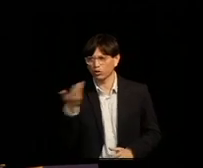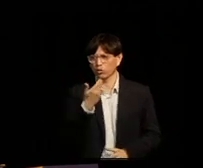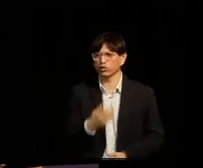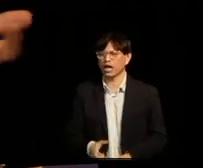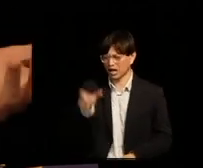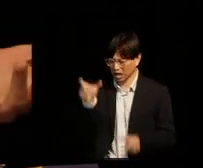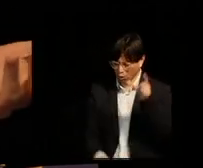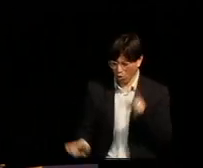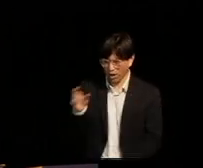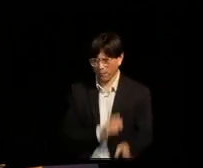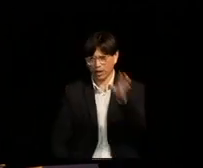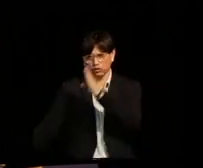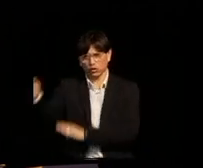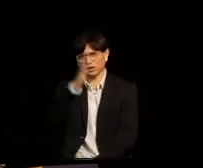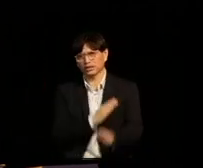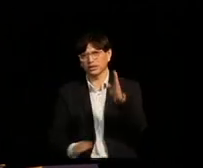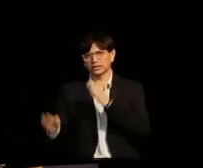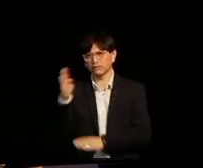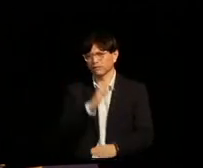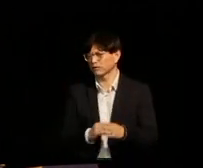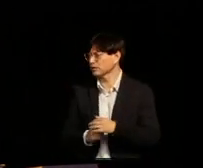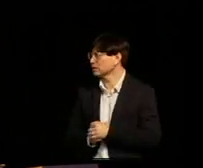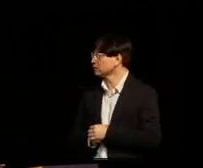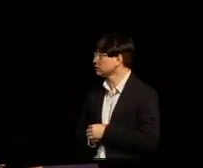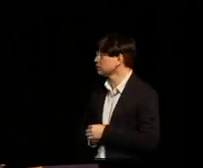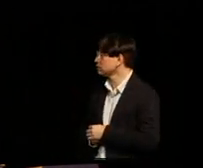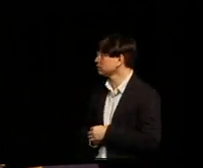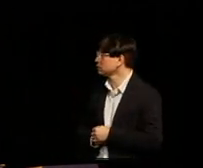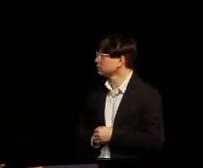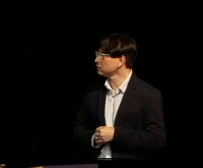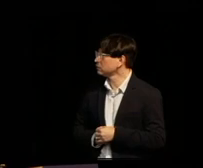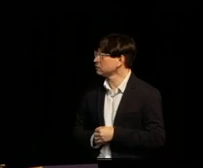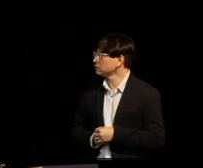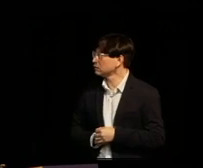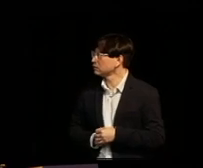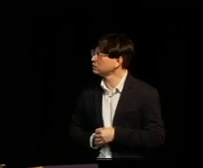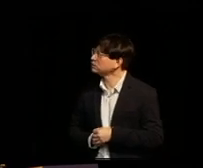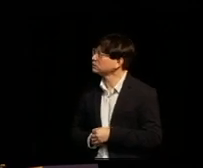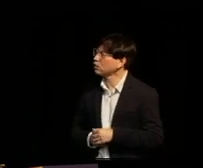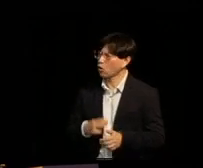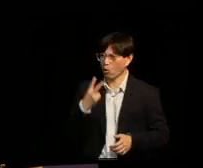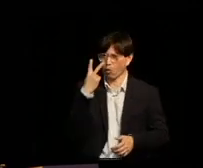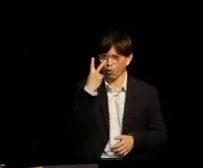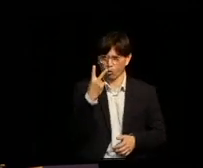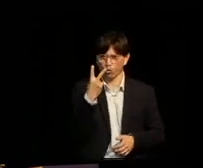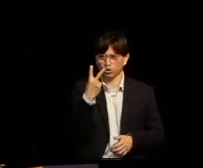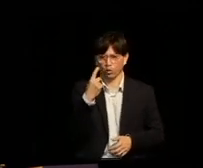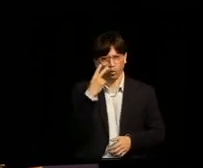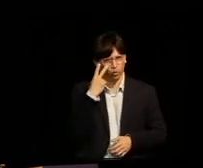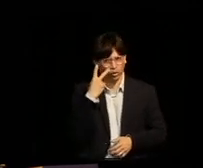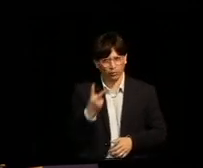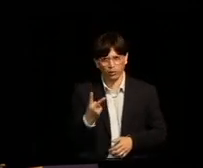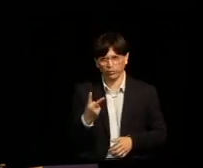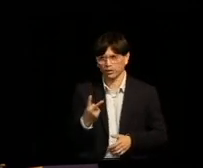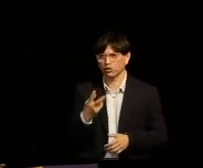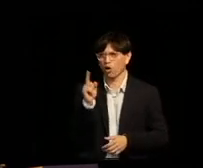disabilità è qualcosa che rende la vita vivibile un secondo pregiudizio che abbiamo individuato è il